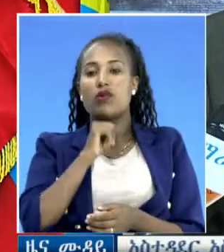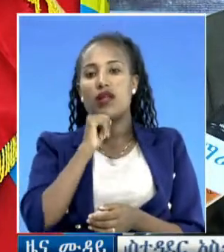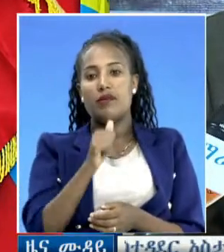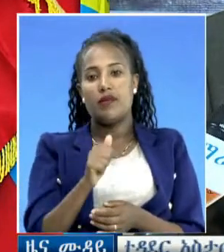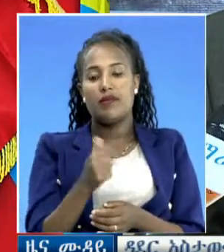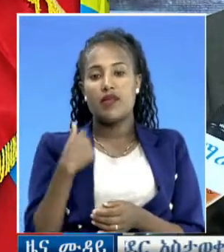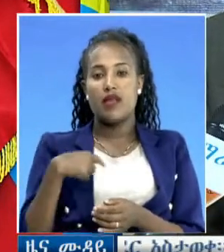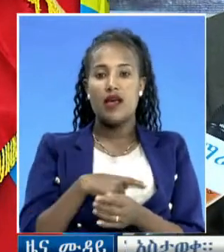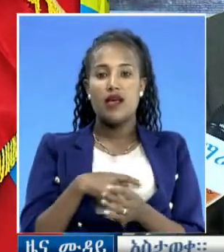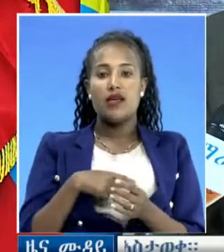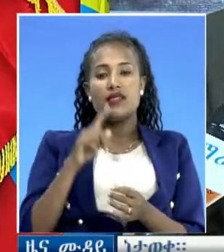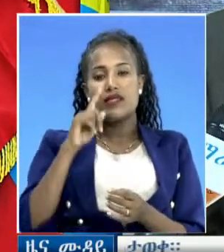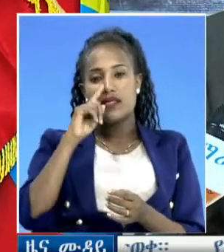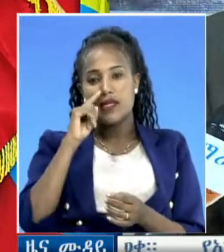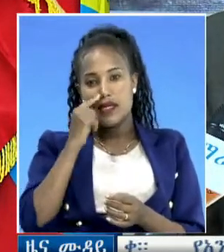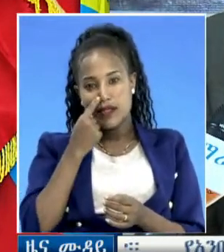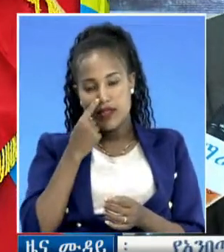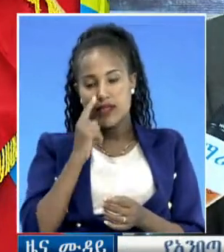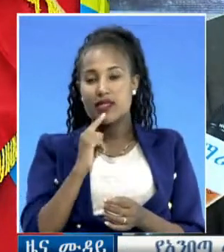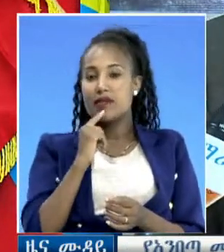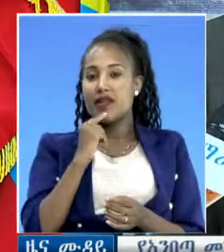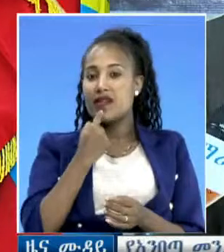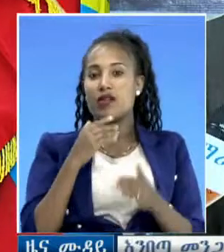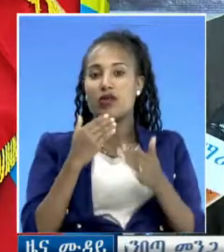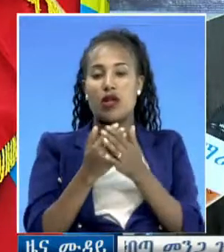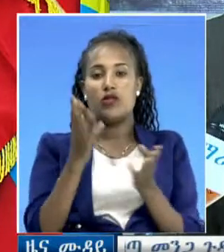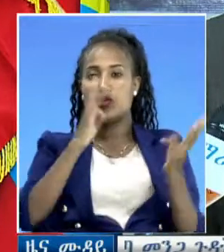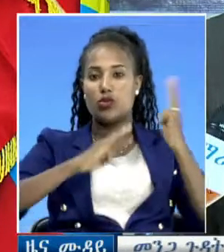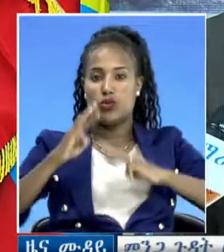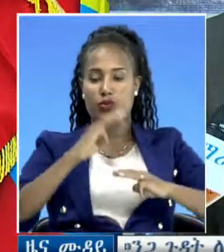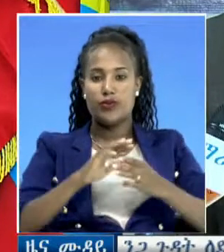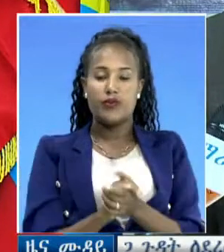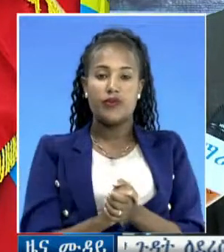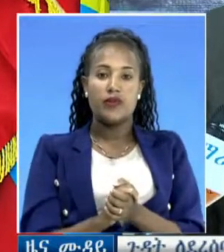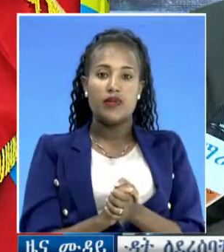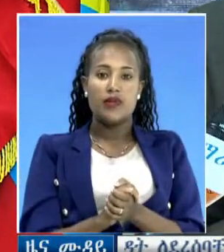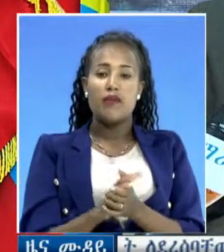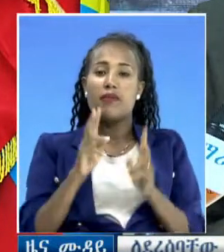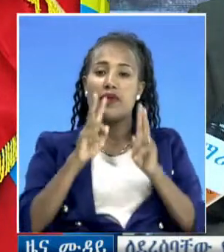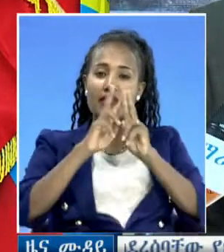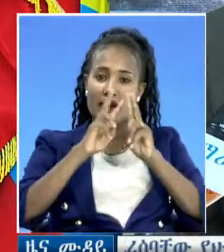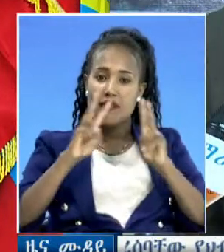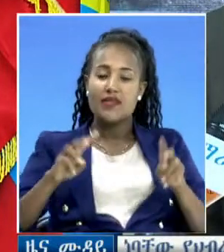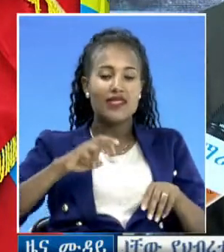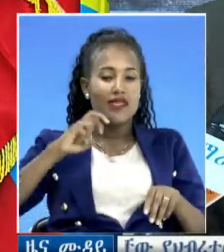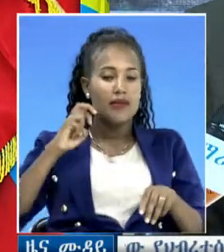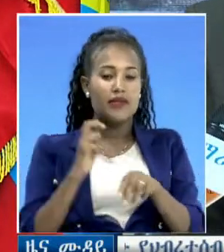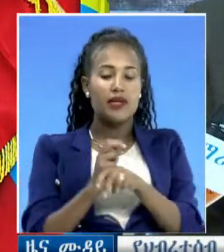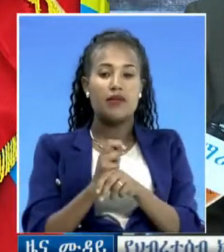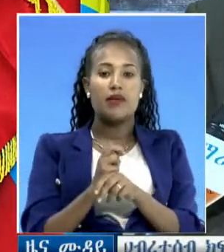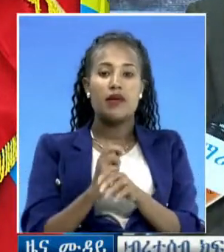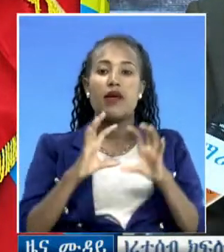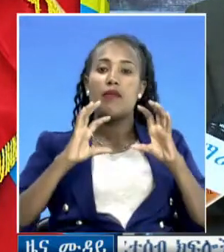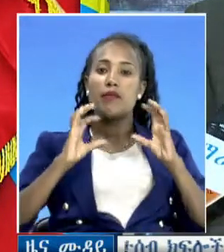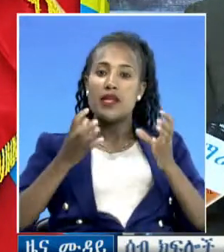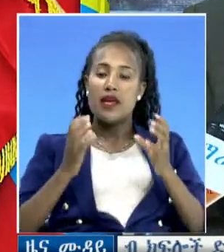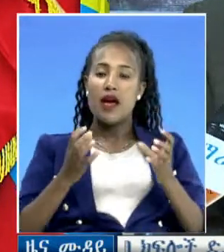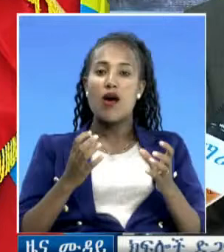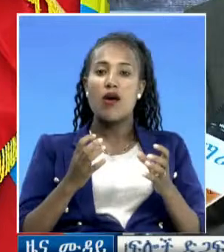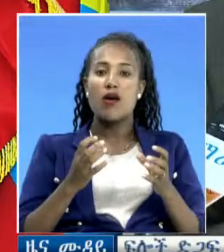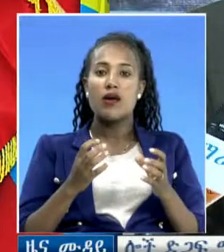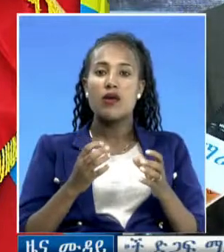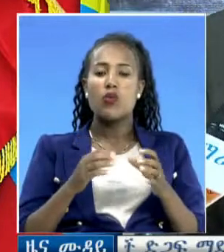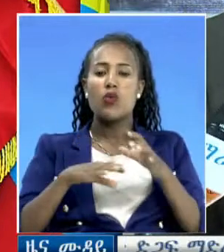አልነበረም። እኛ እስኪሰለችን እስኪመረን ደርሷል ችግሩ ማለት ነው። መምረጥ በጣም እስኪከብደን በሚዲያ ወጥጠን